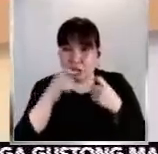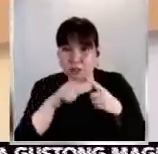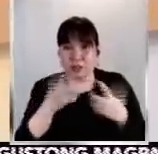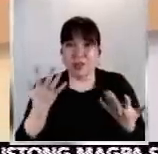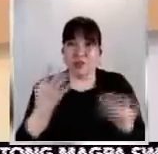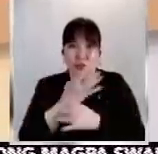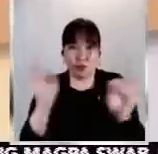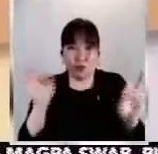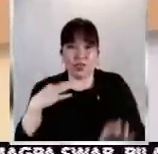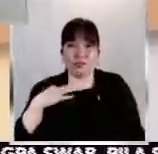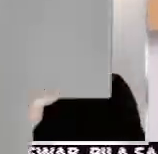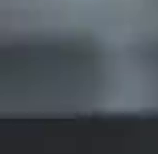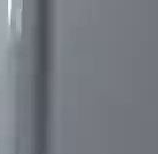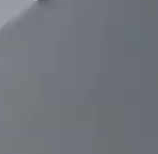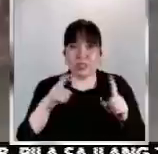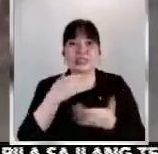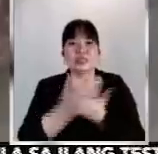ang tinutukan ni Mark Salazar.